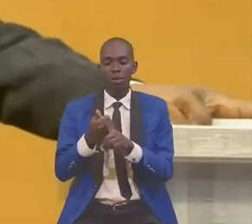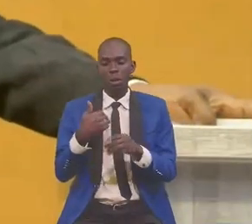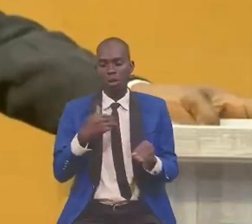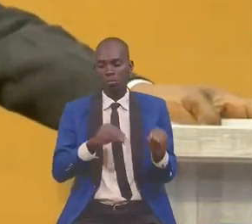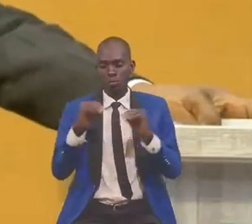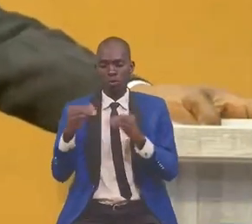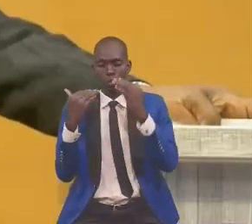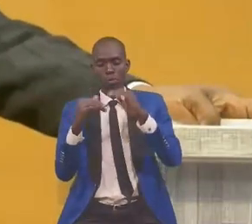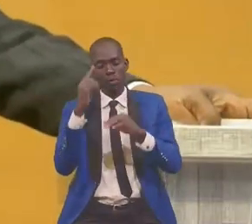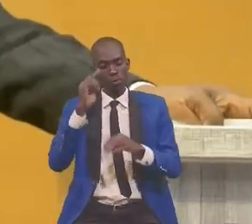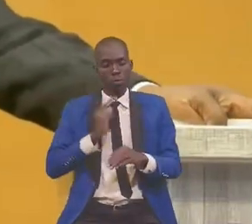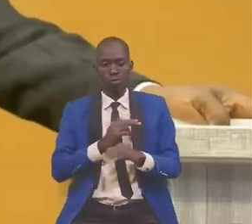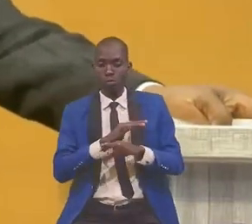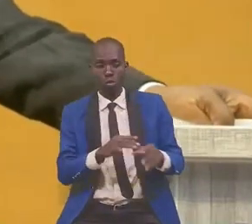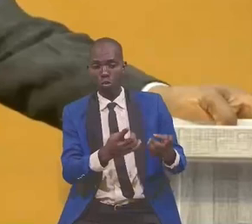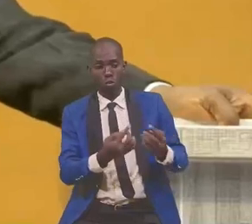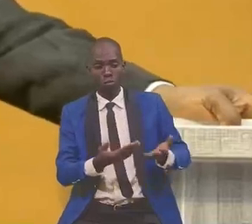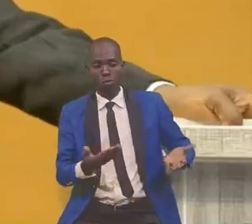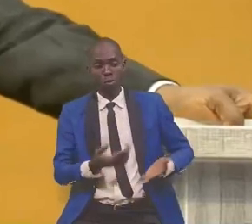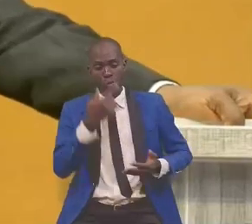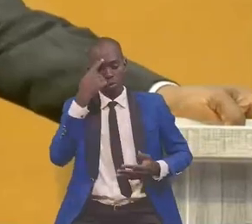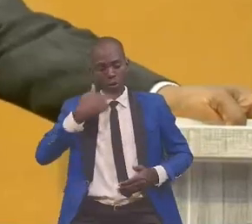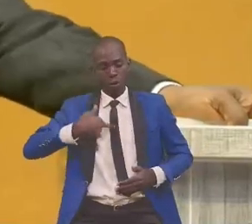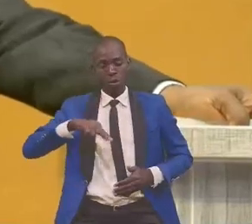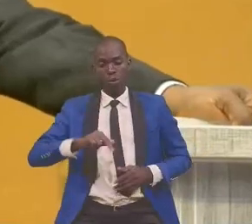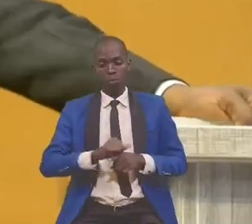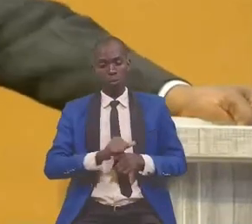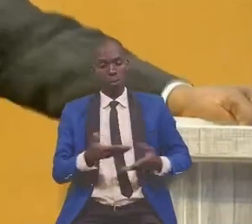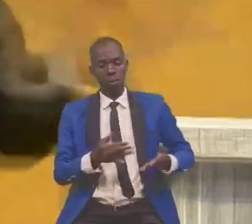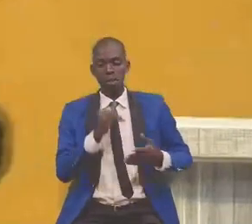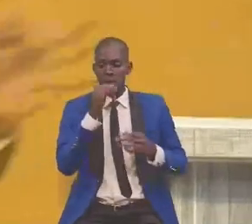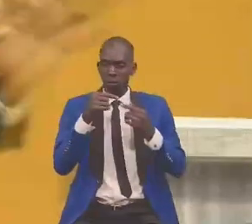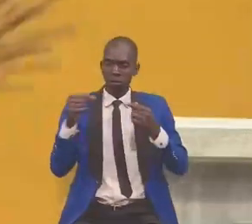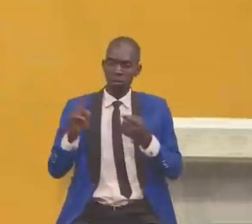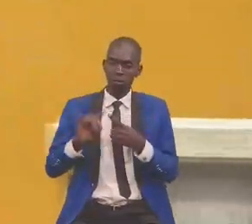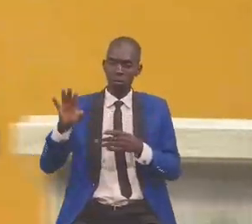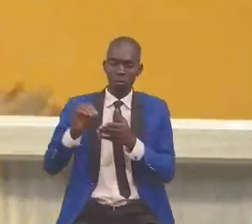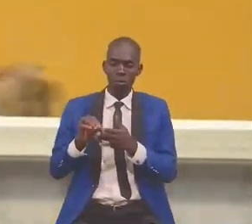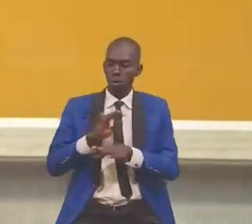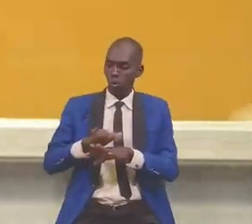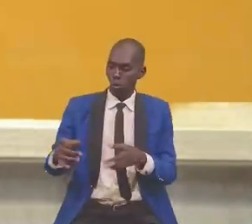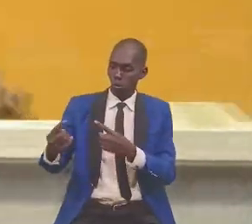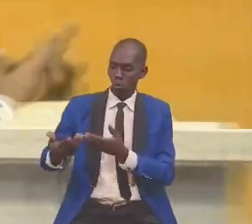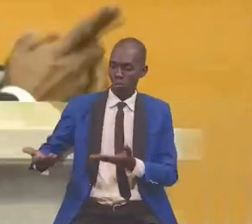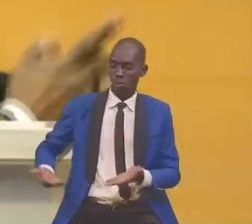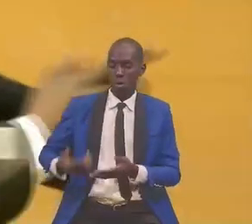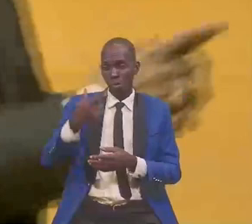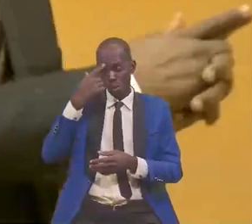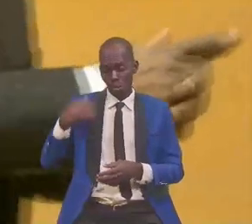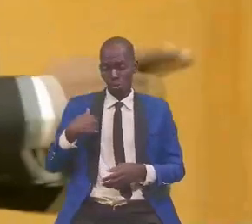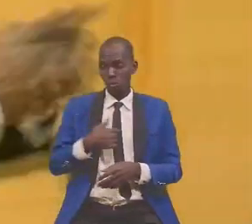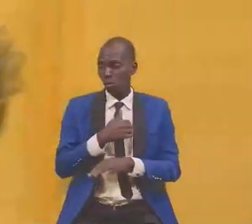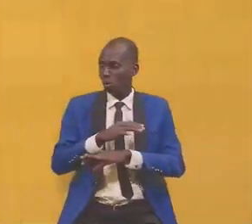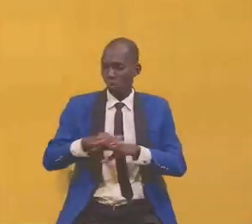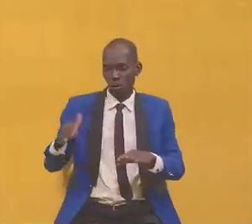La religion de ce lieu-là n'est pas la chrétienté. Ne venez pas. Ah, ne venez pas ici. Parce que ici, nous ne reconnaissons pas Christ